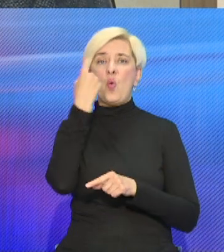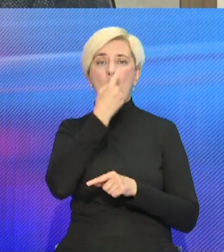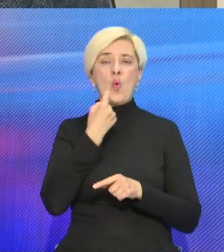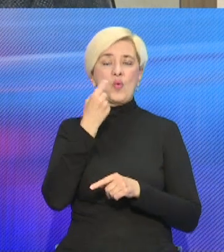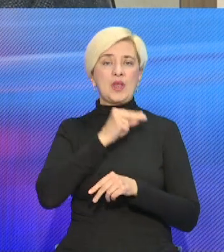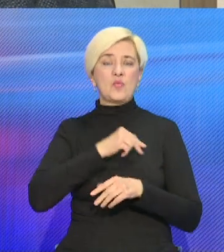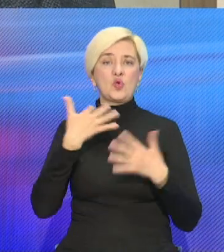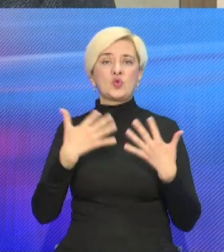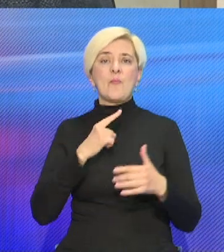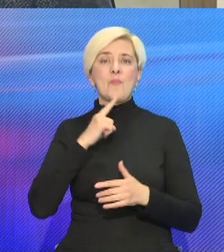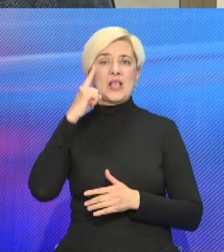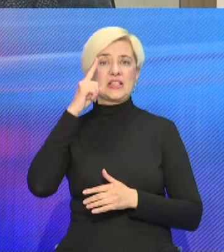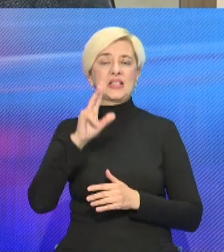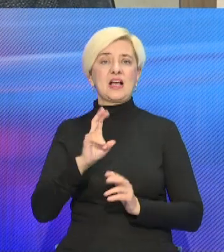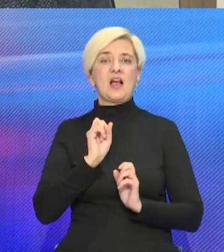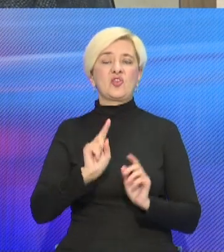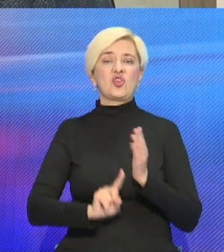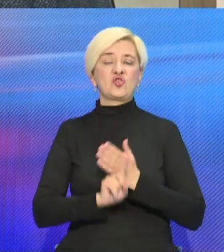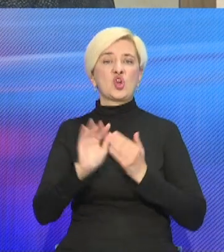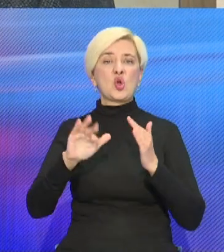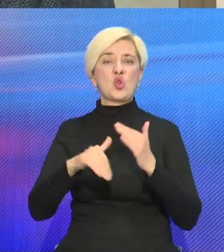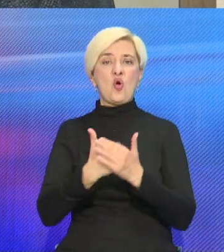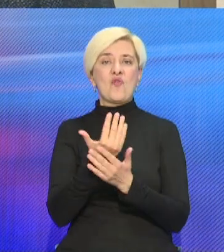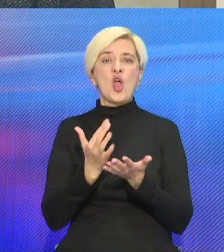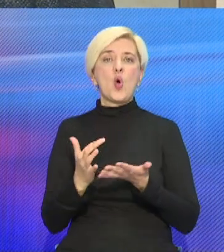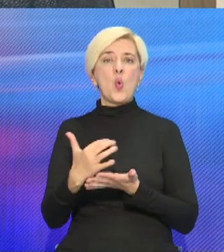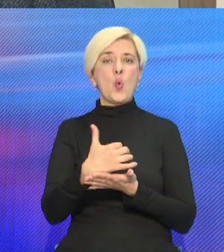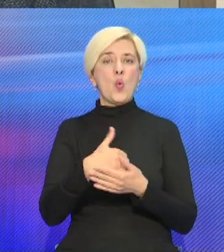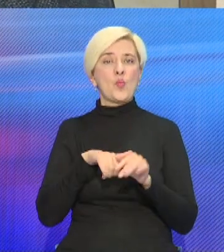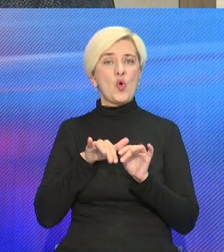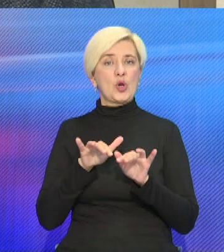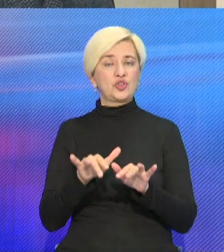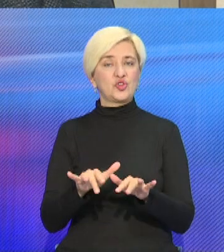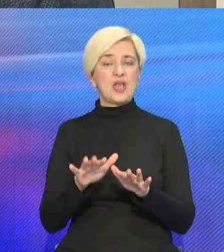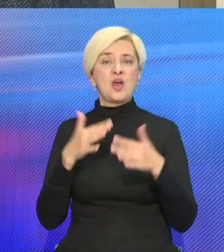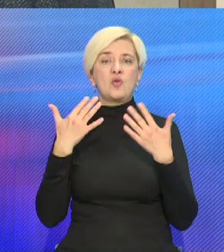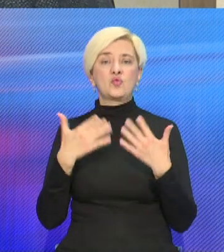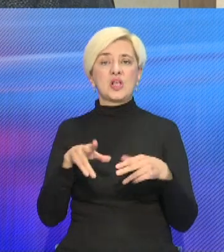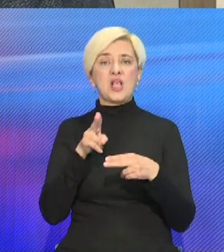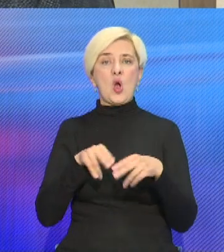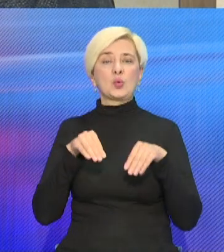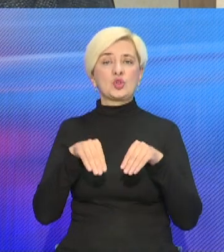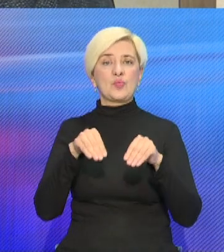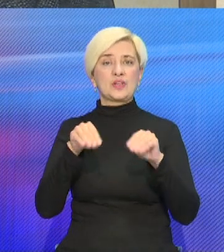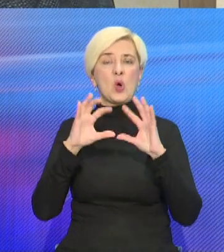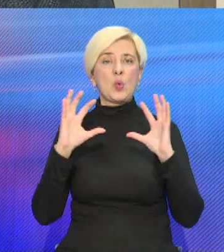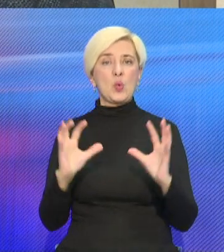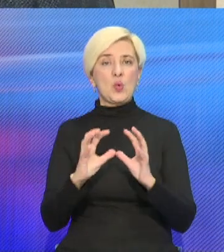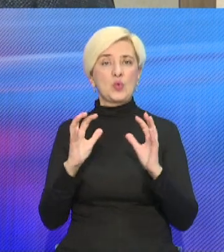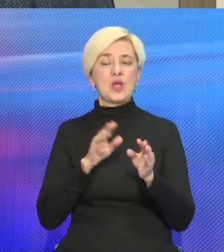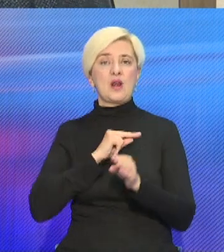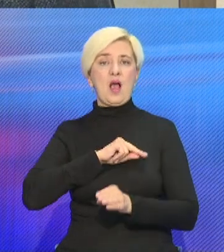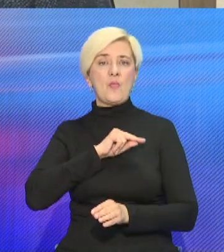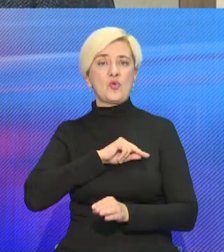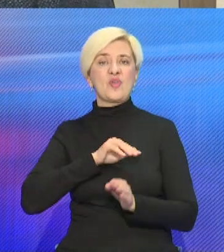месяц, как мы начали подготовку к новой уборочной, мы ведем, закончили уже посевную, уходные работы выполняются